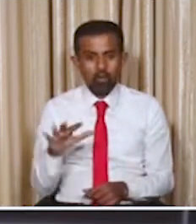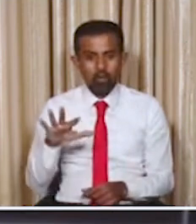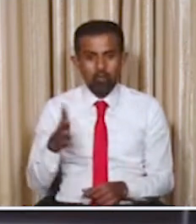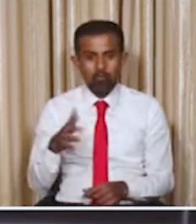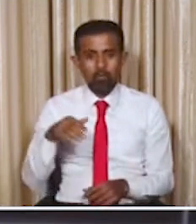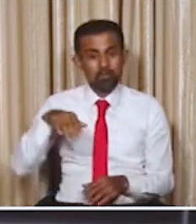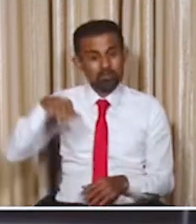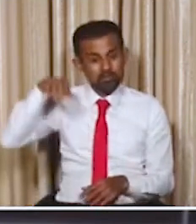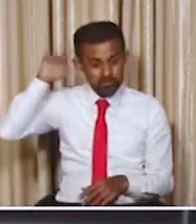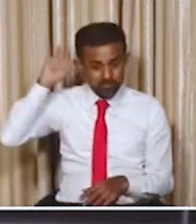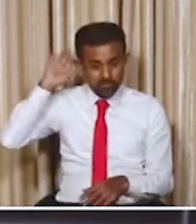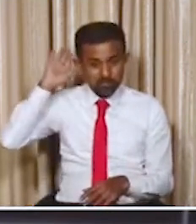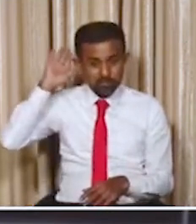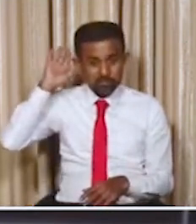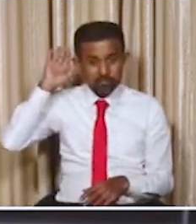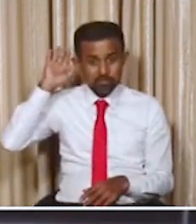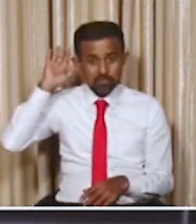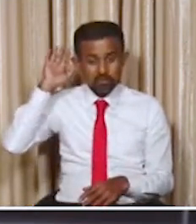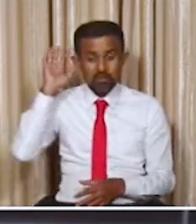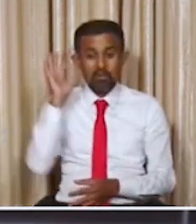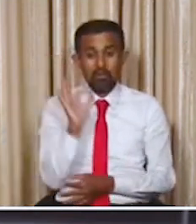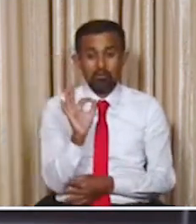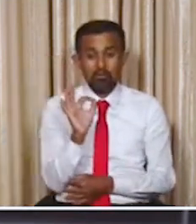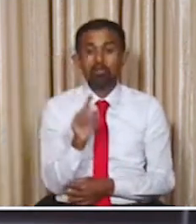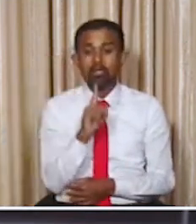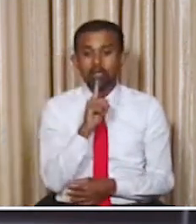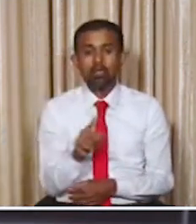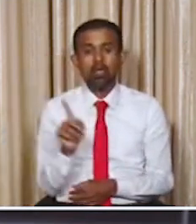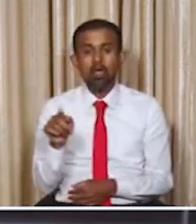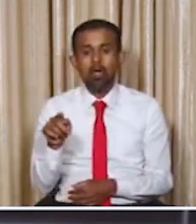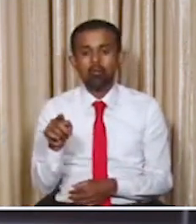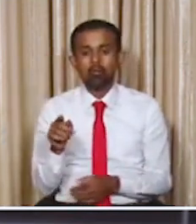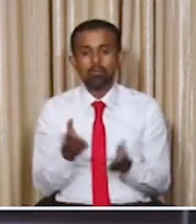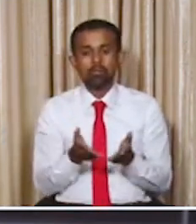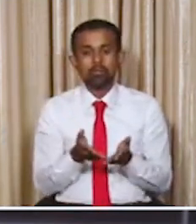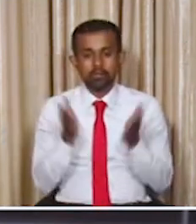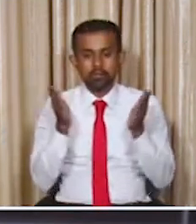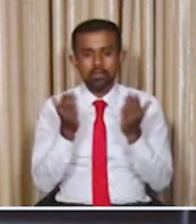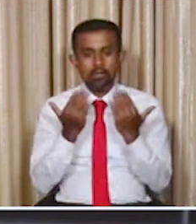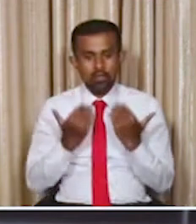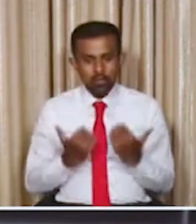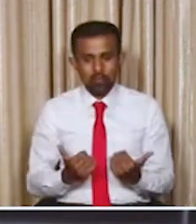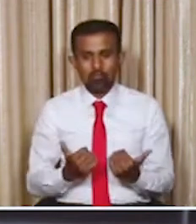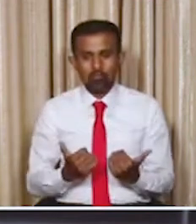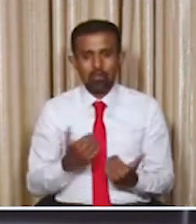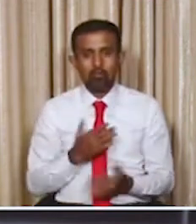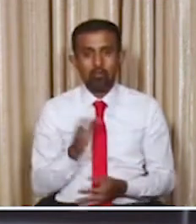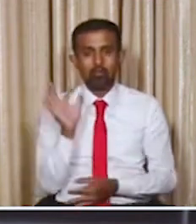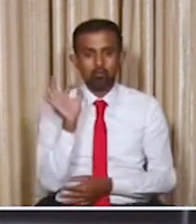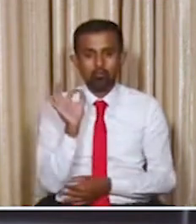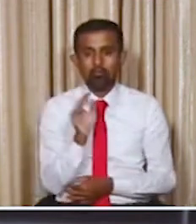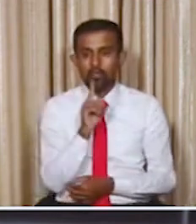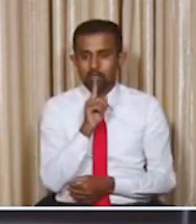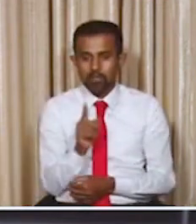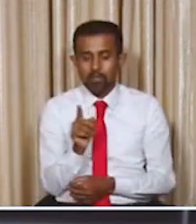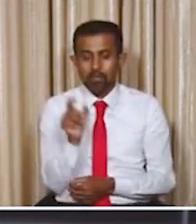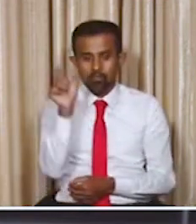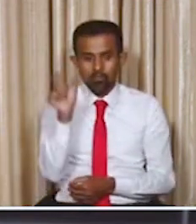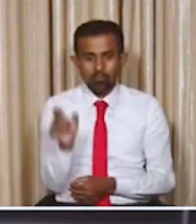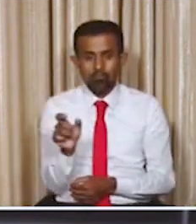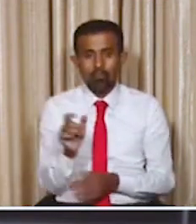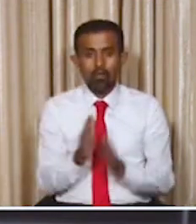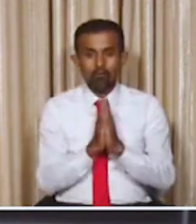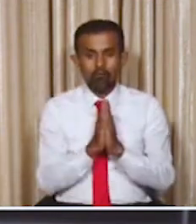kata kalin siduhat kumaru kiyanne kawuda indiyave ipudun api buduhandruwa kiyala me